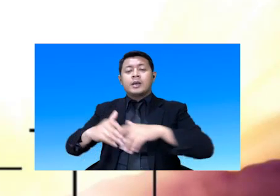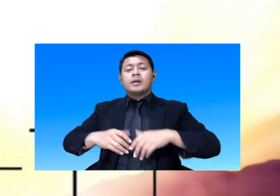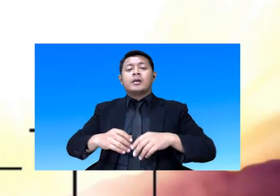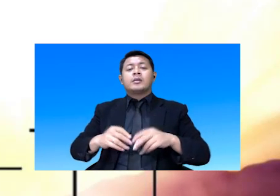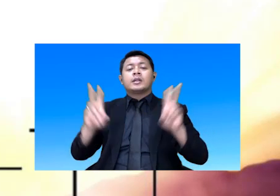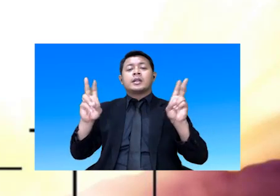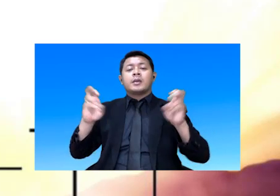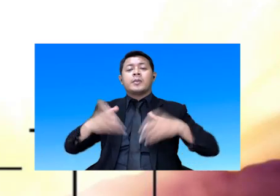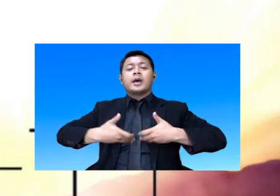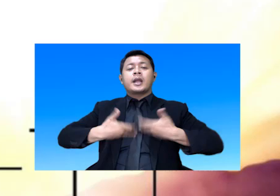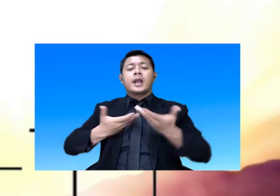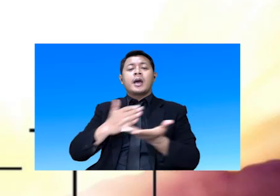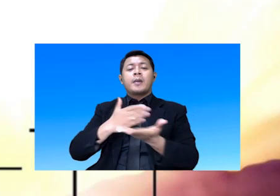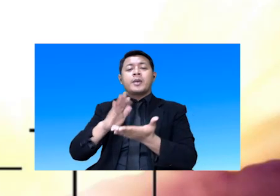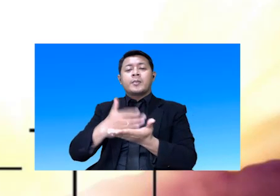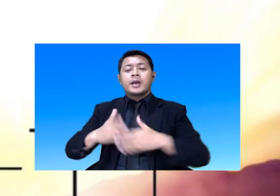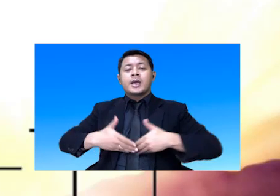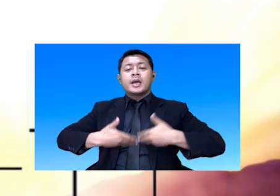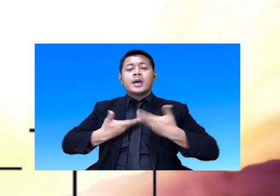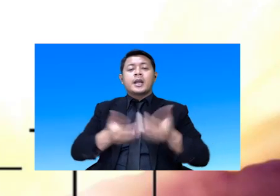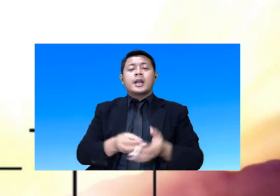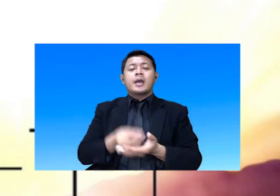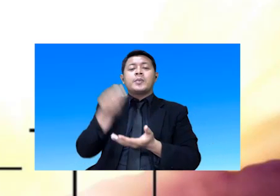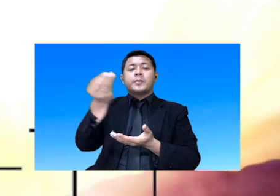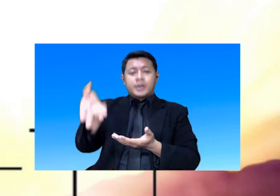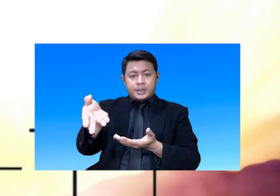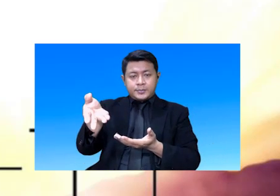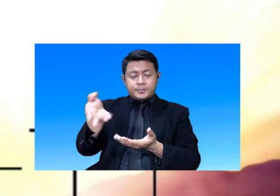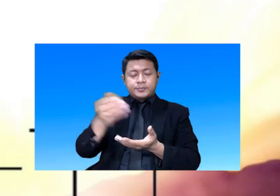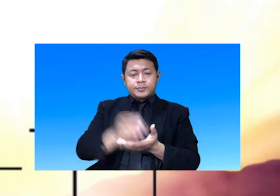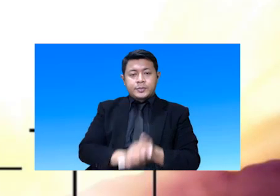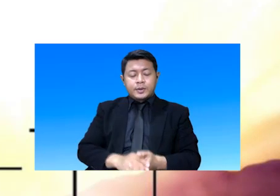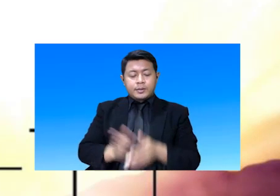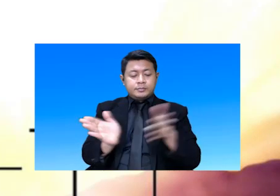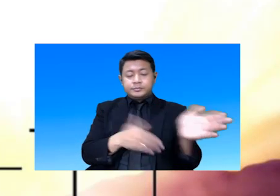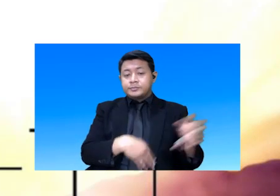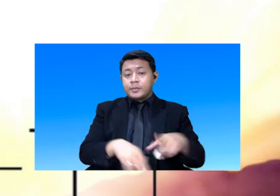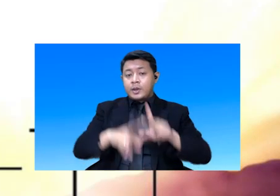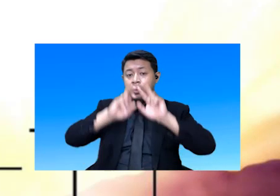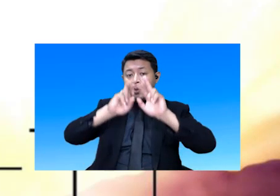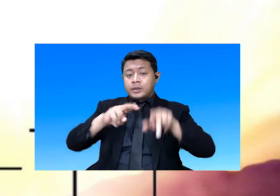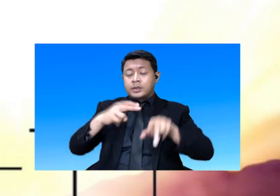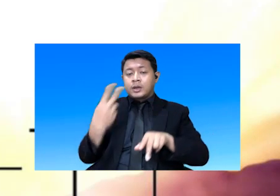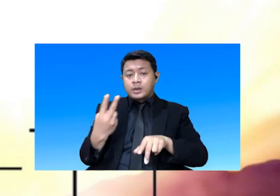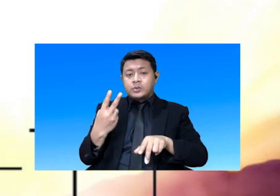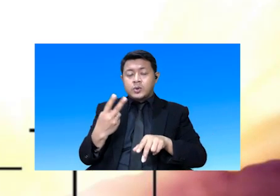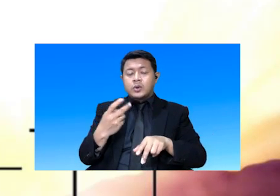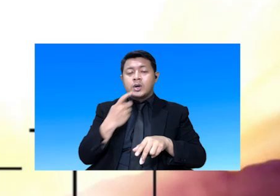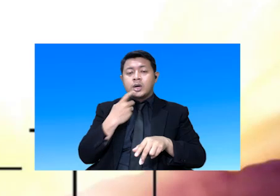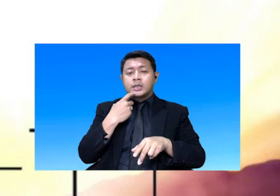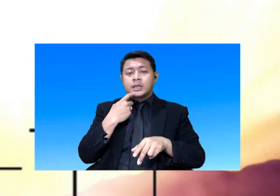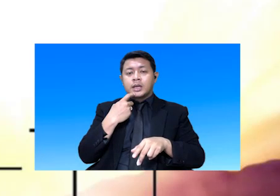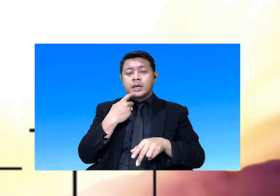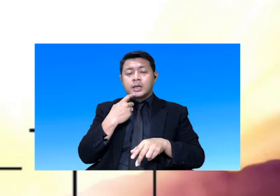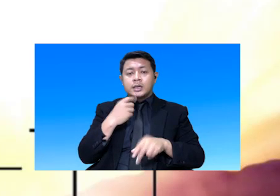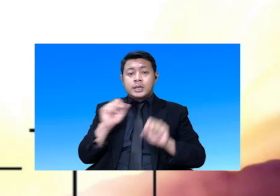146 dalam kerelaan berbagi, kerelaan memberi. Penelitian yang kedua